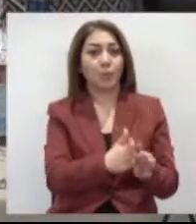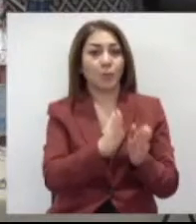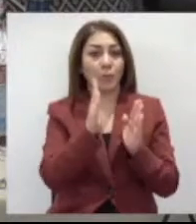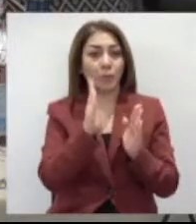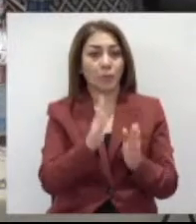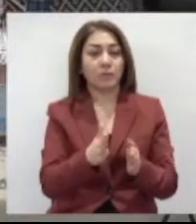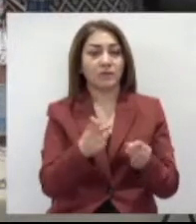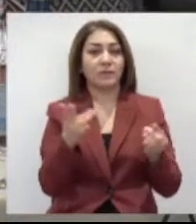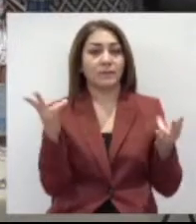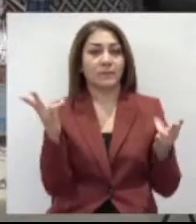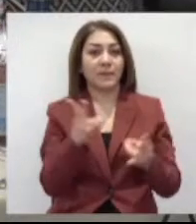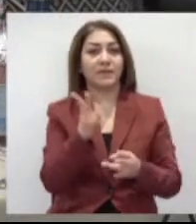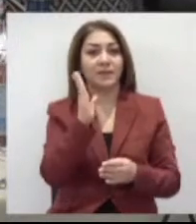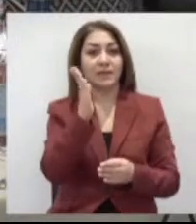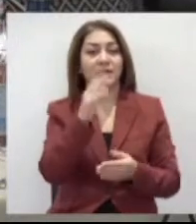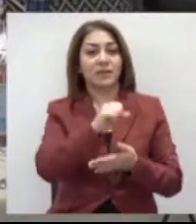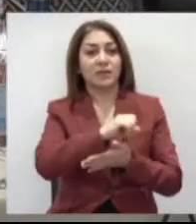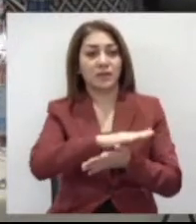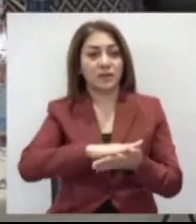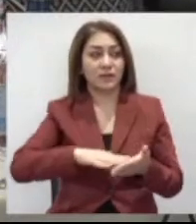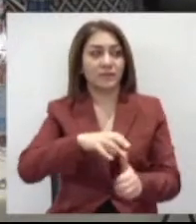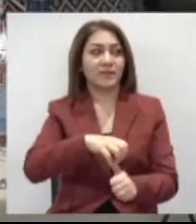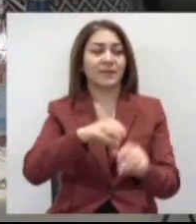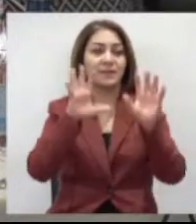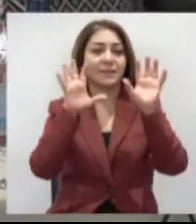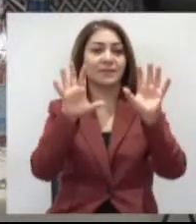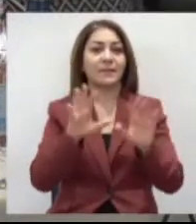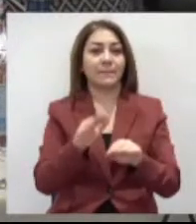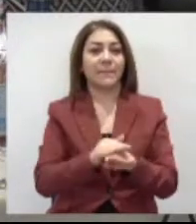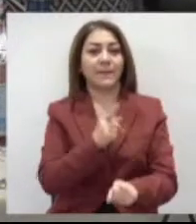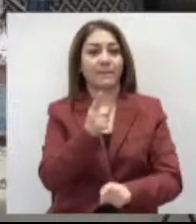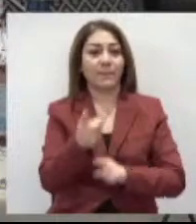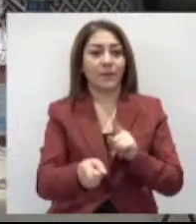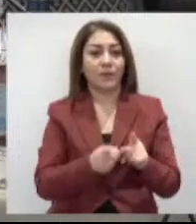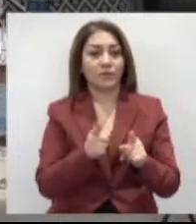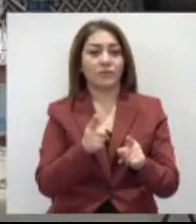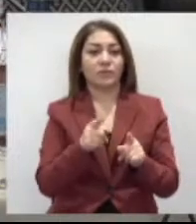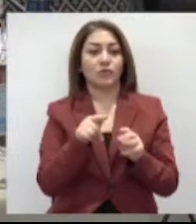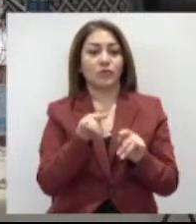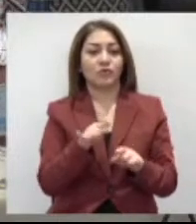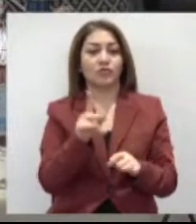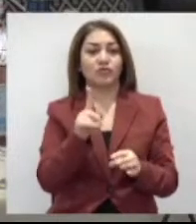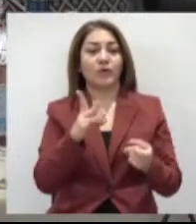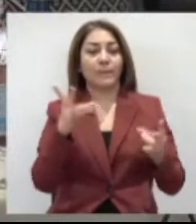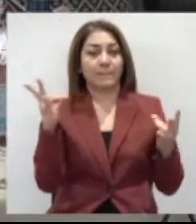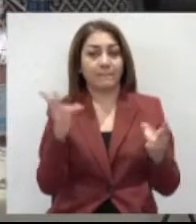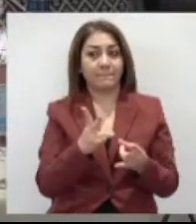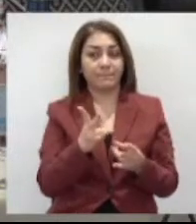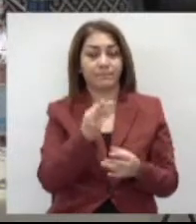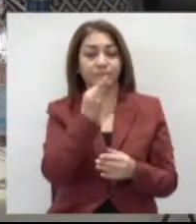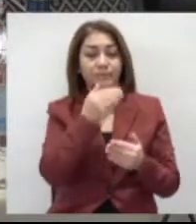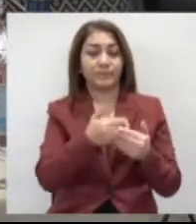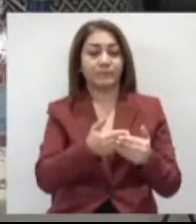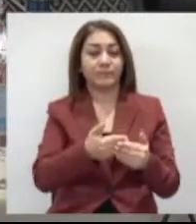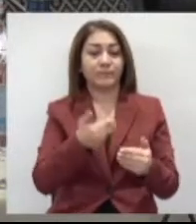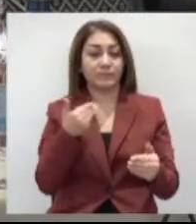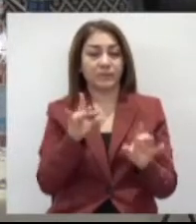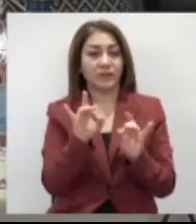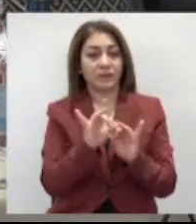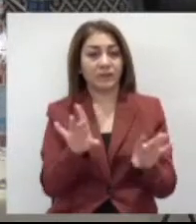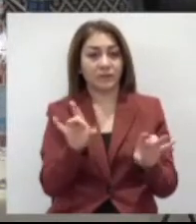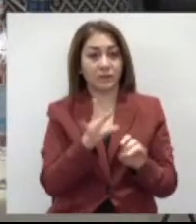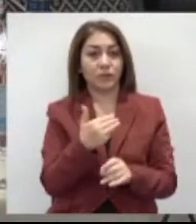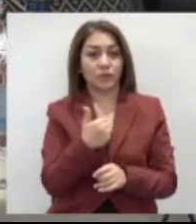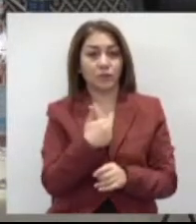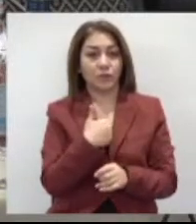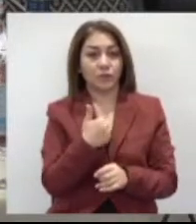պիտի ընկածրինեն հետագայում սահմանադրական բարեփոխումների գործընթացում։ Ես մինչև այդ ուղղությունները ներկայացնելը